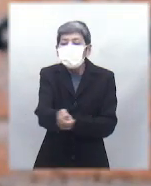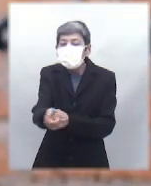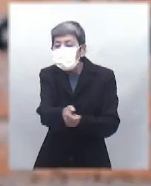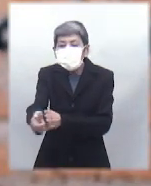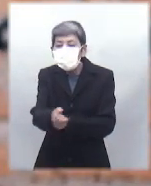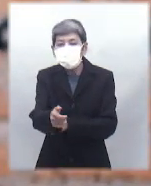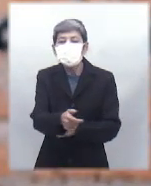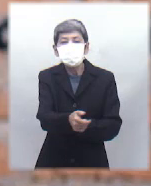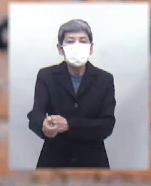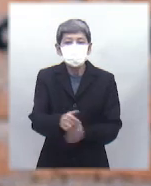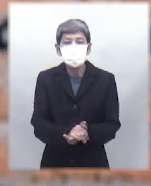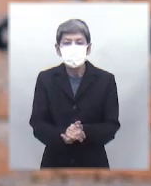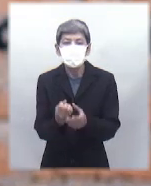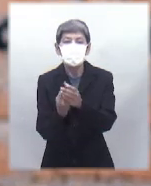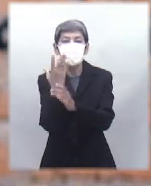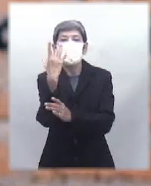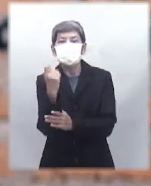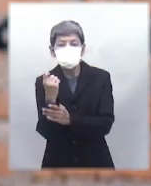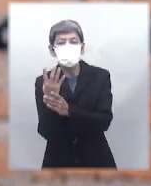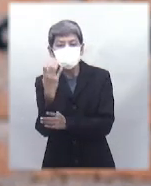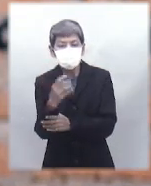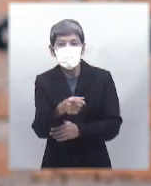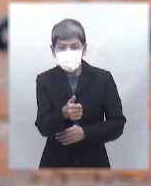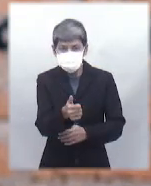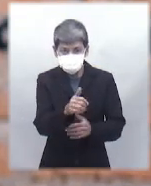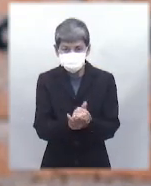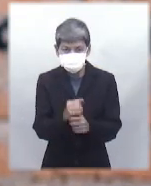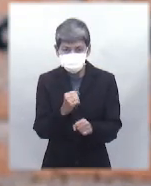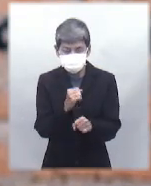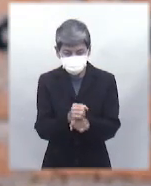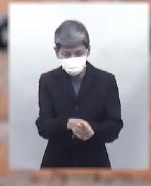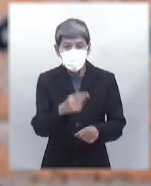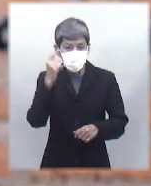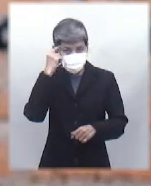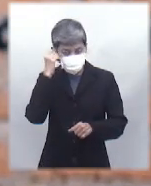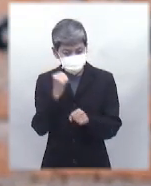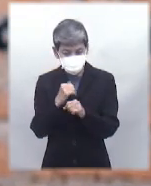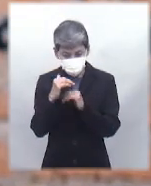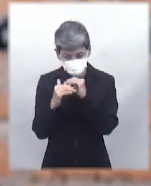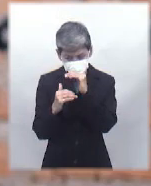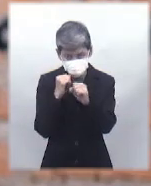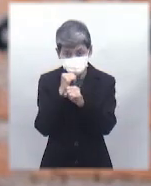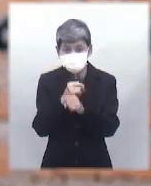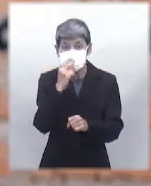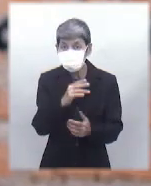ต้นไม้ผมไม่เขียวเลยนะตายแต่ไอ้นี่ดีอย่างคือพอ 9:00นเป๊ะก็ลดเลย